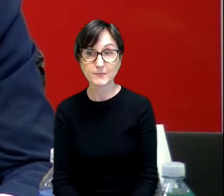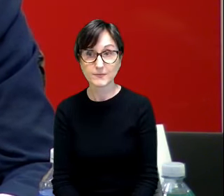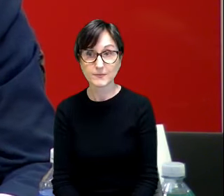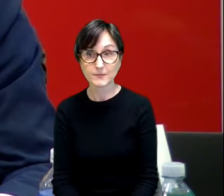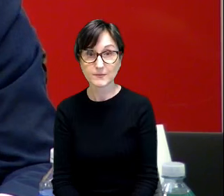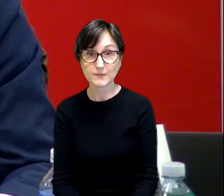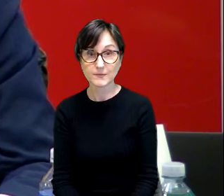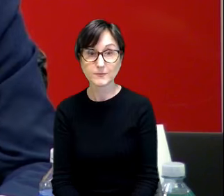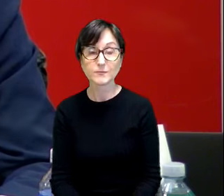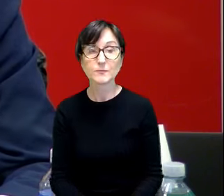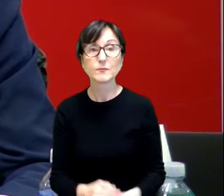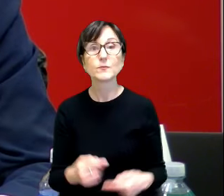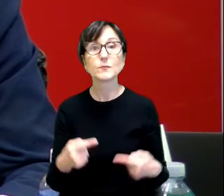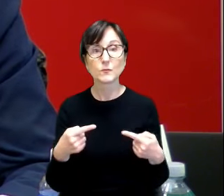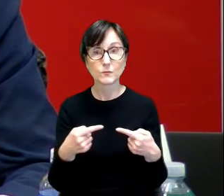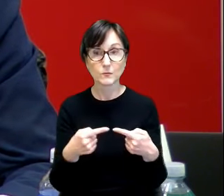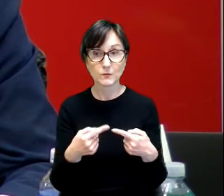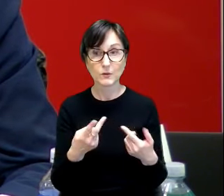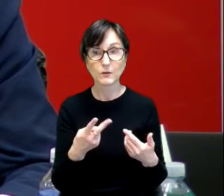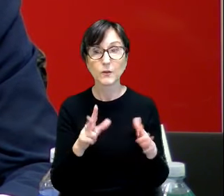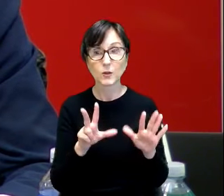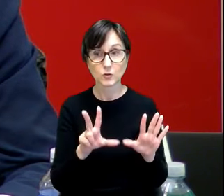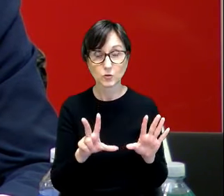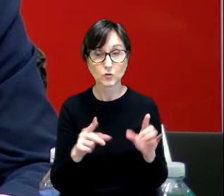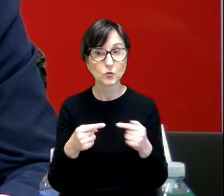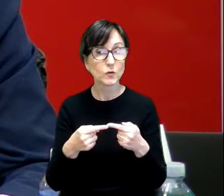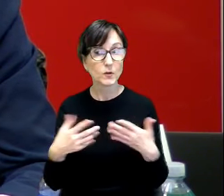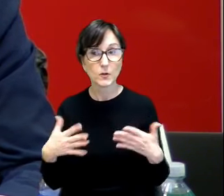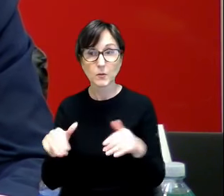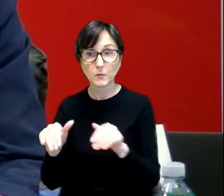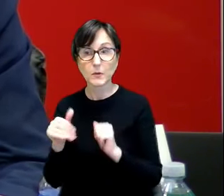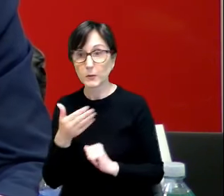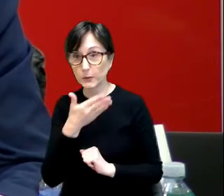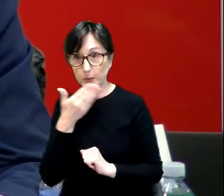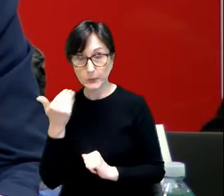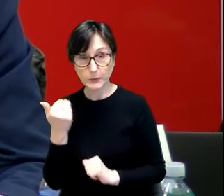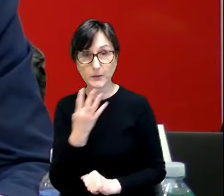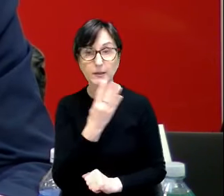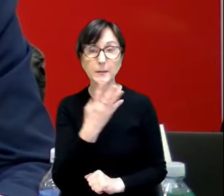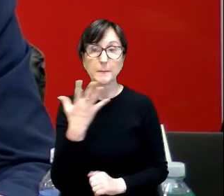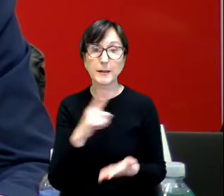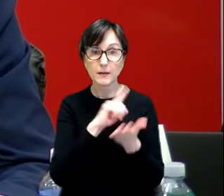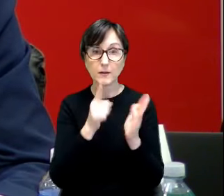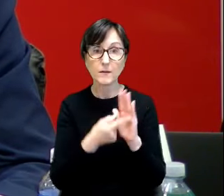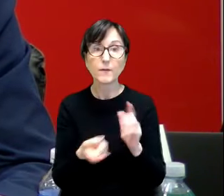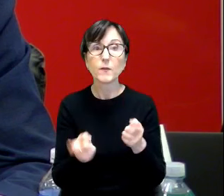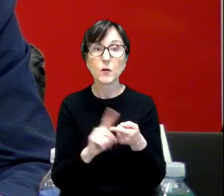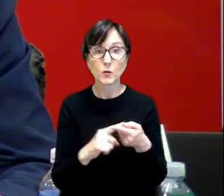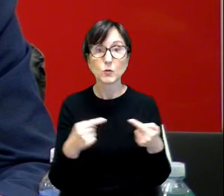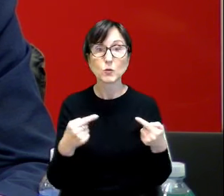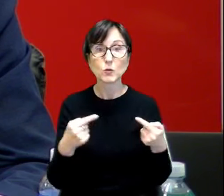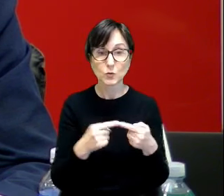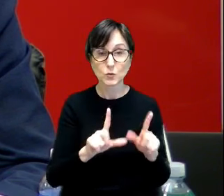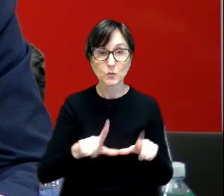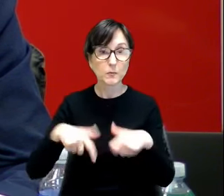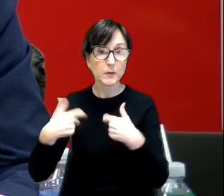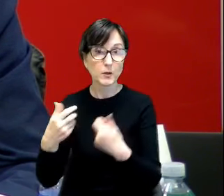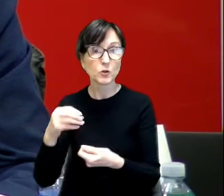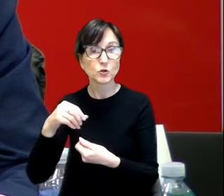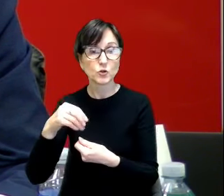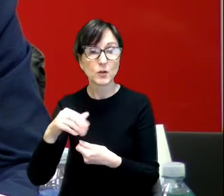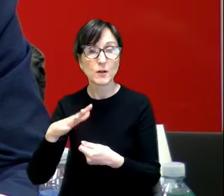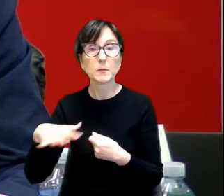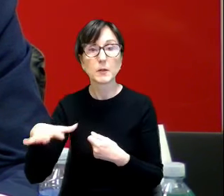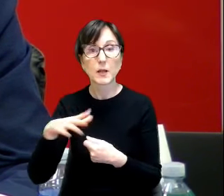už 28 prieš ir susilaikiusių nėra ačiū 45 klausimas dėl suitikimo perleisti valstybinės žemės sklypo